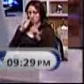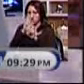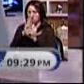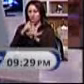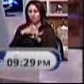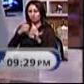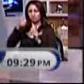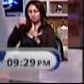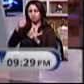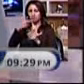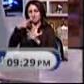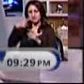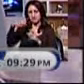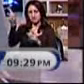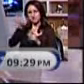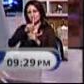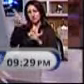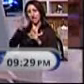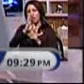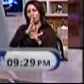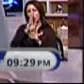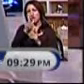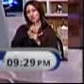فكرة عبقرية وفكرة